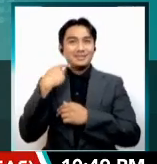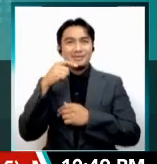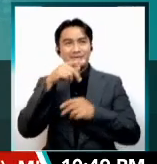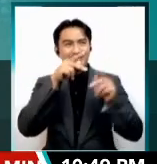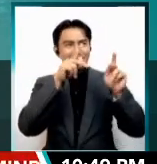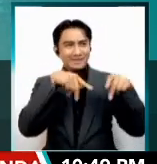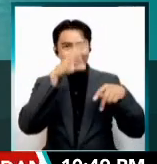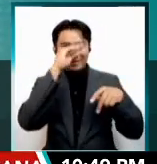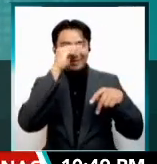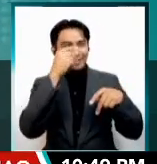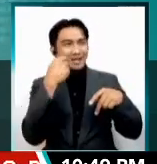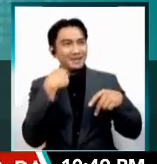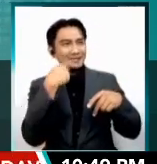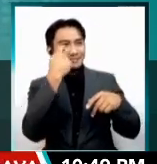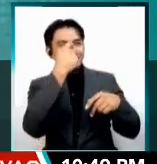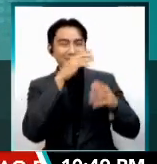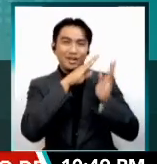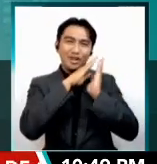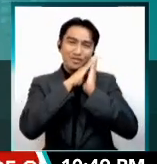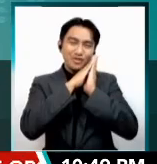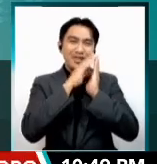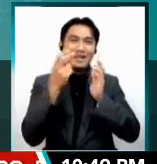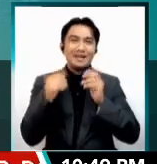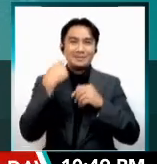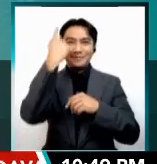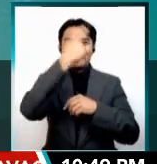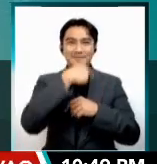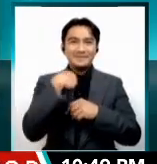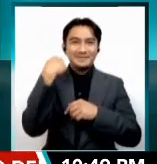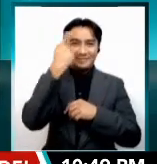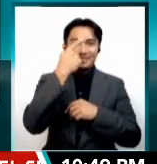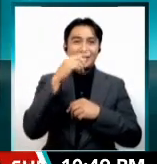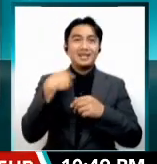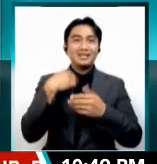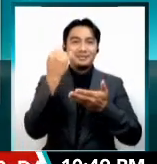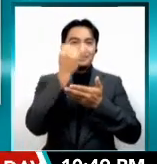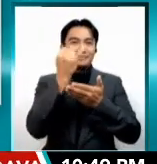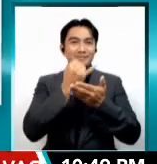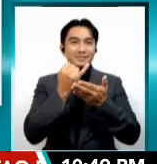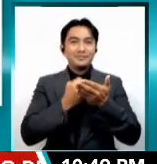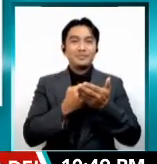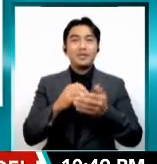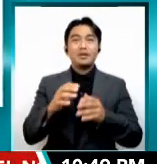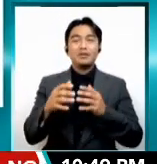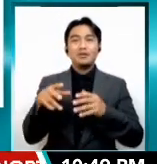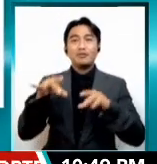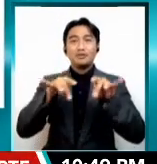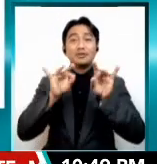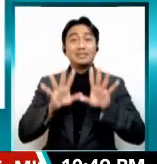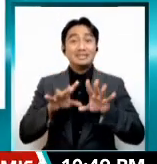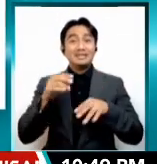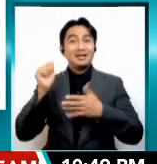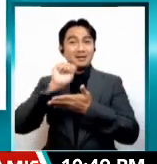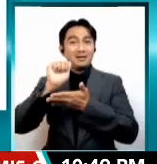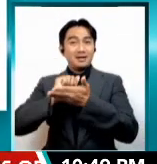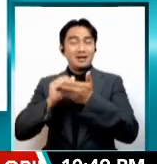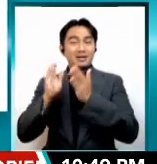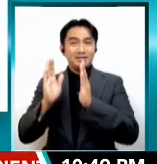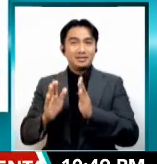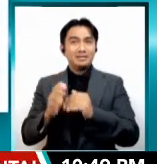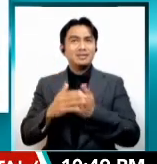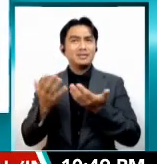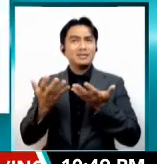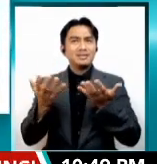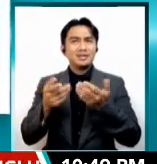natutulog. Yan ang Mask 2, ang self-portrait ng Australian artist na si Ron Muwek na nakadisplay sa